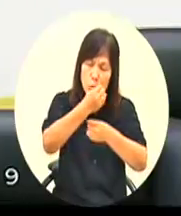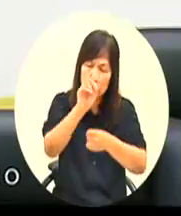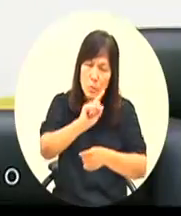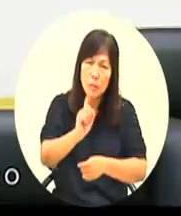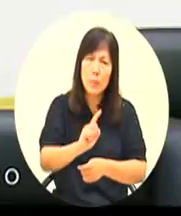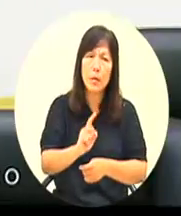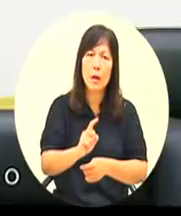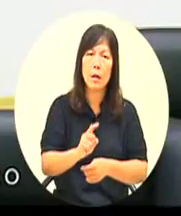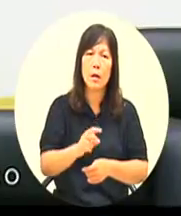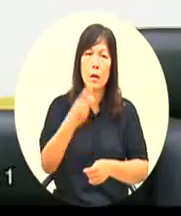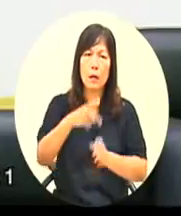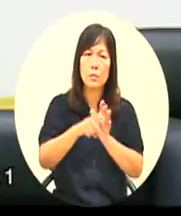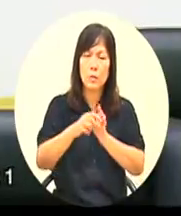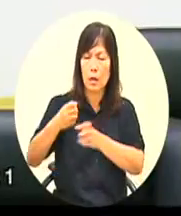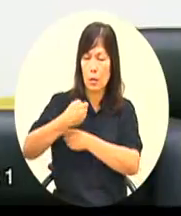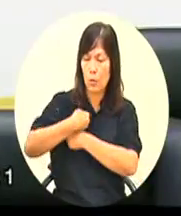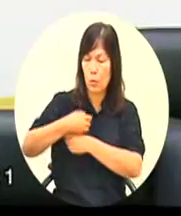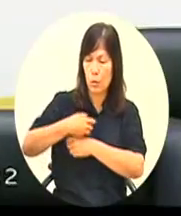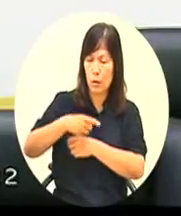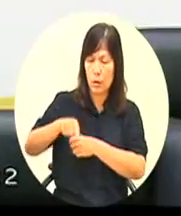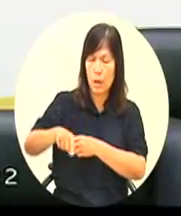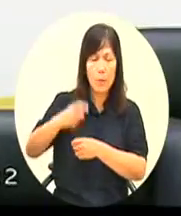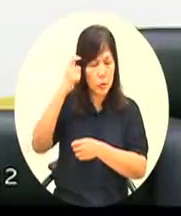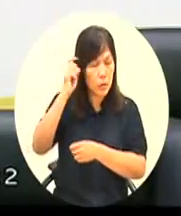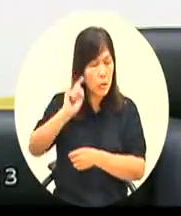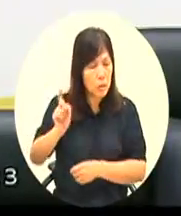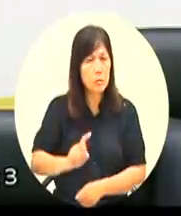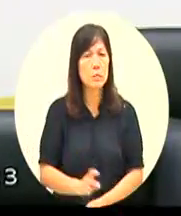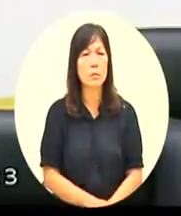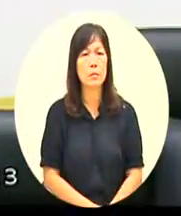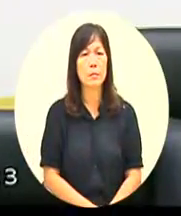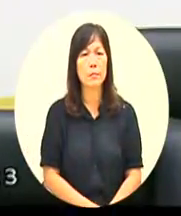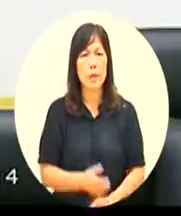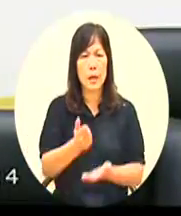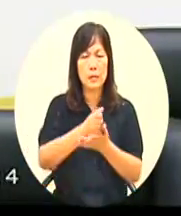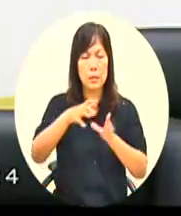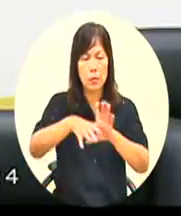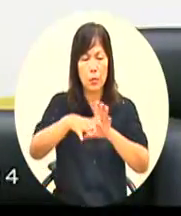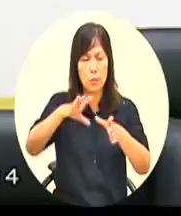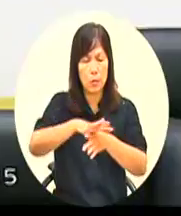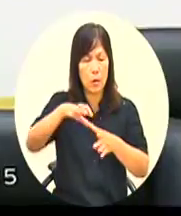个国防部现在的态度到底是怎么样，请文化局回答。